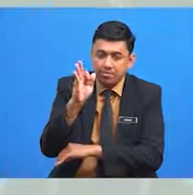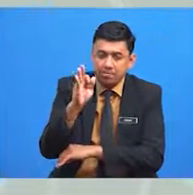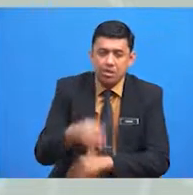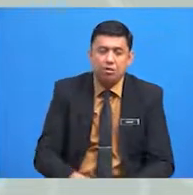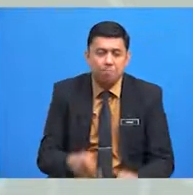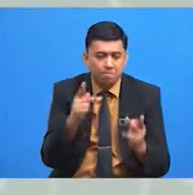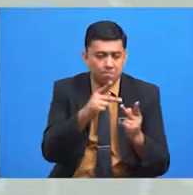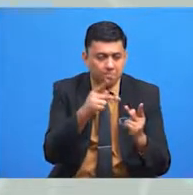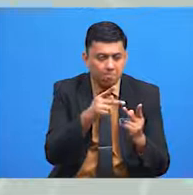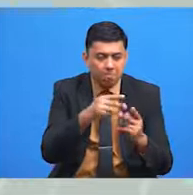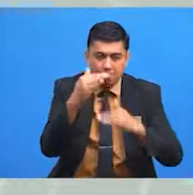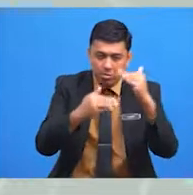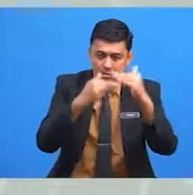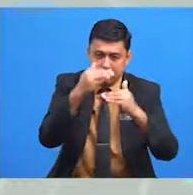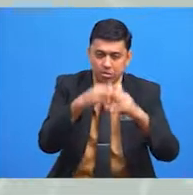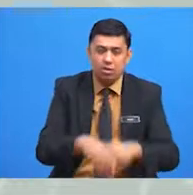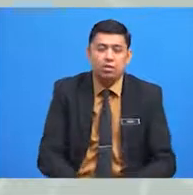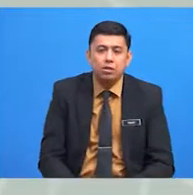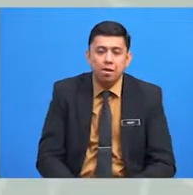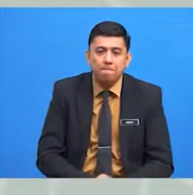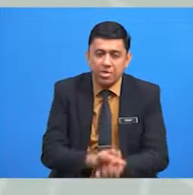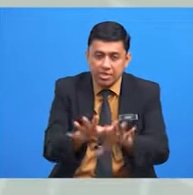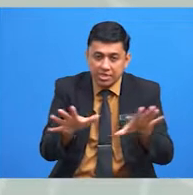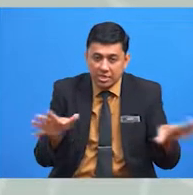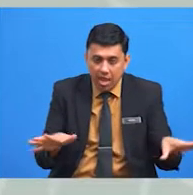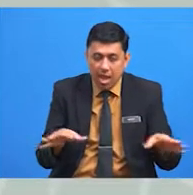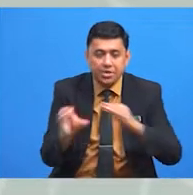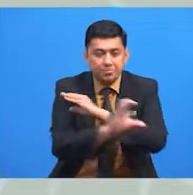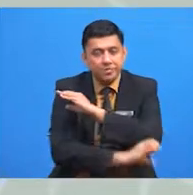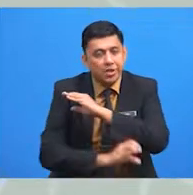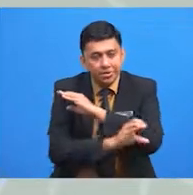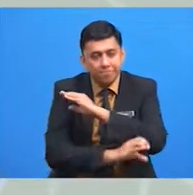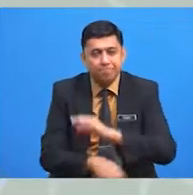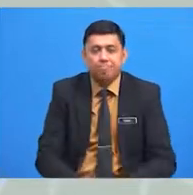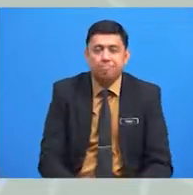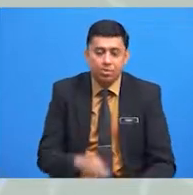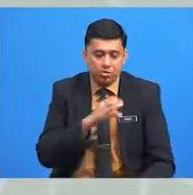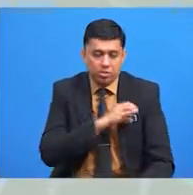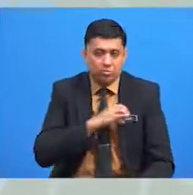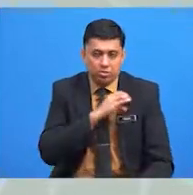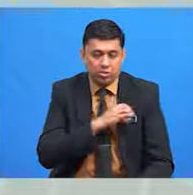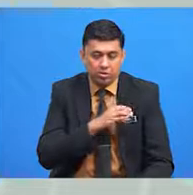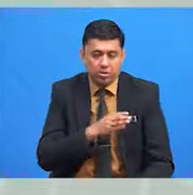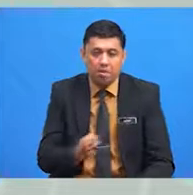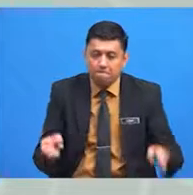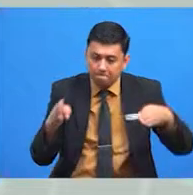dengan pembangunan pesat negara. Ciri-ciri Bahasa Melayu Moden